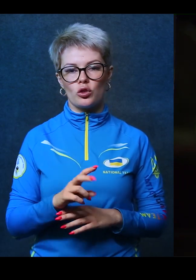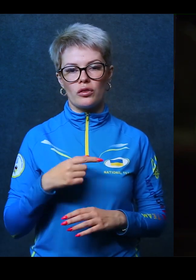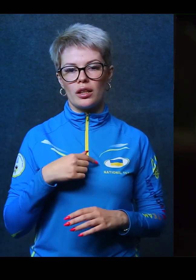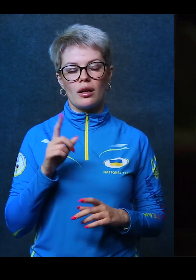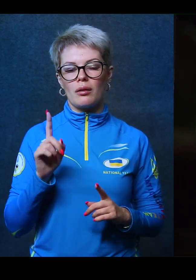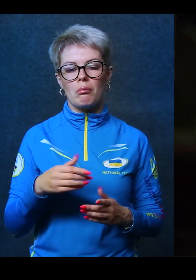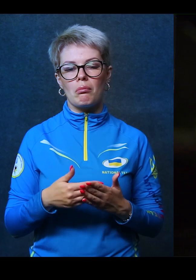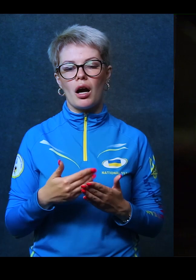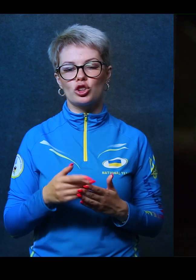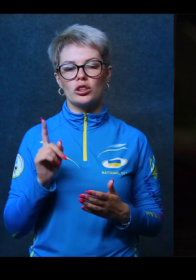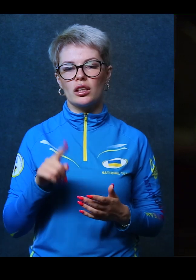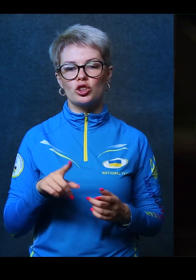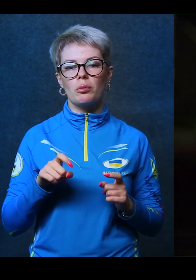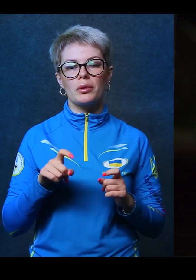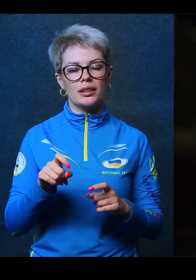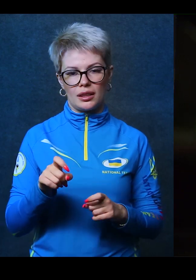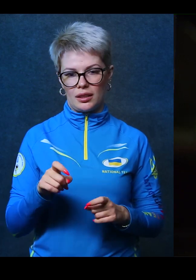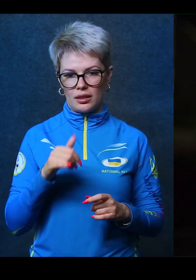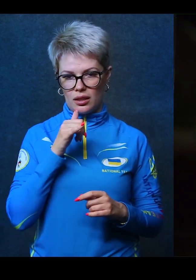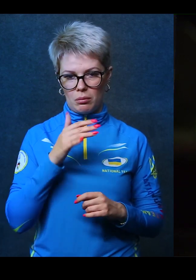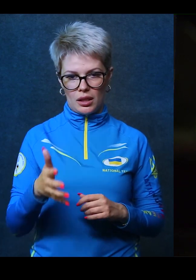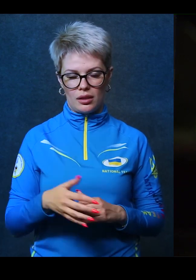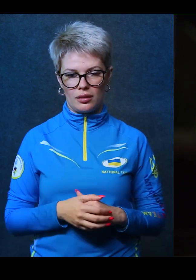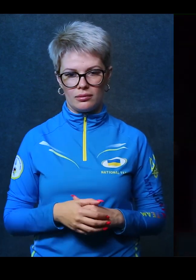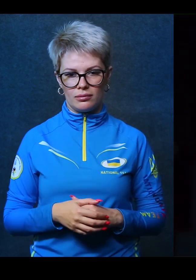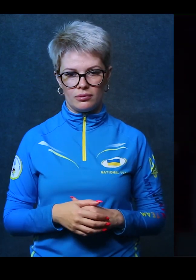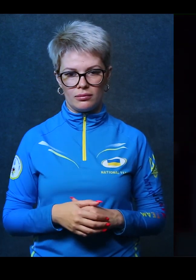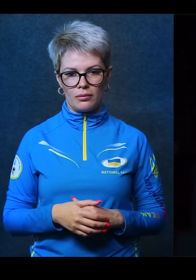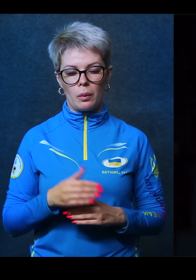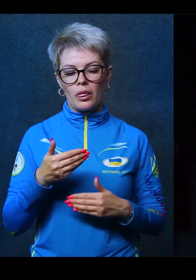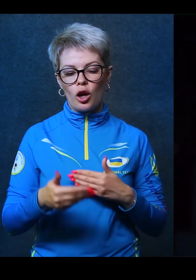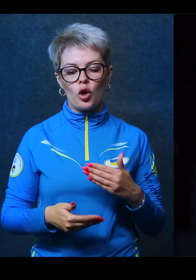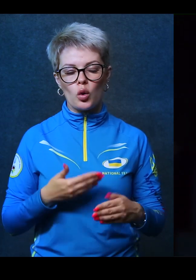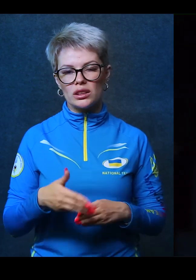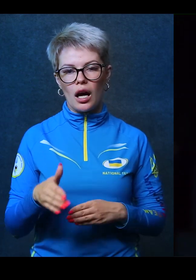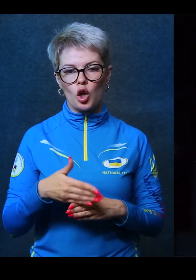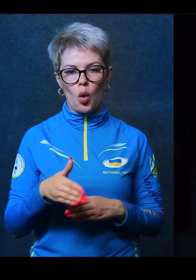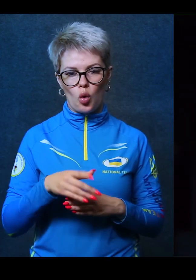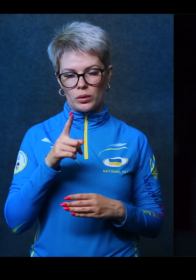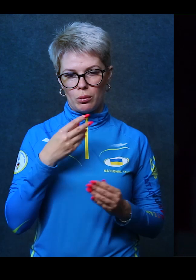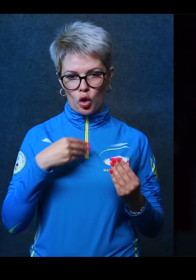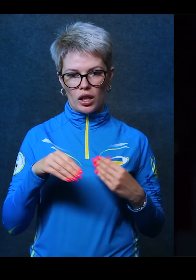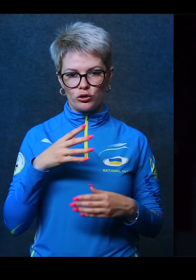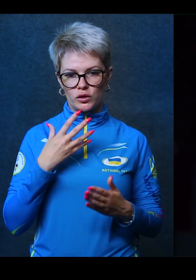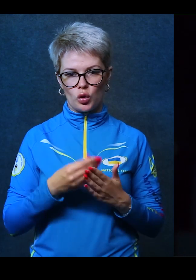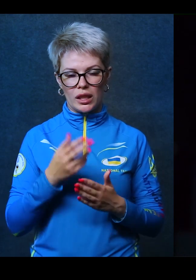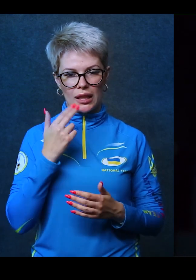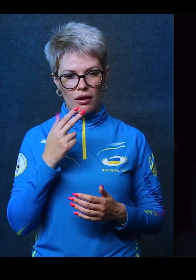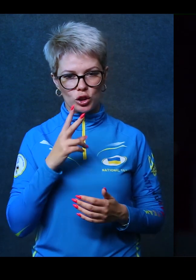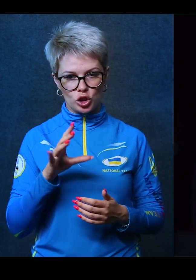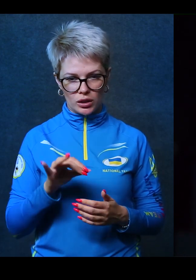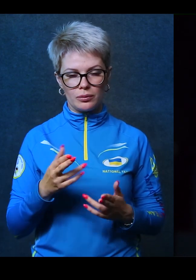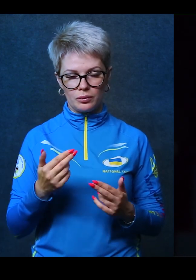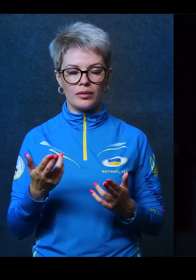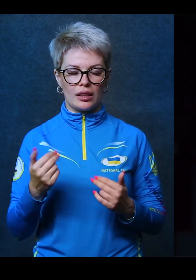майже навіть бігти толком не міг. Ось. Крок за кроком ти покращував свої навички,